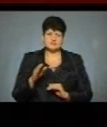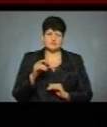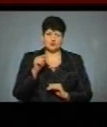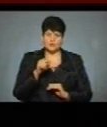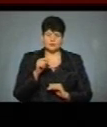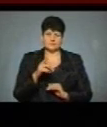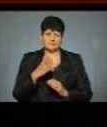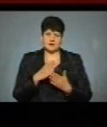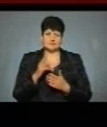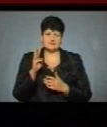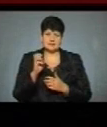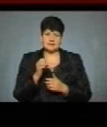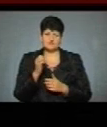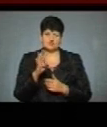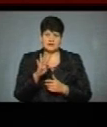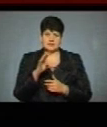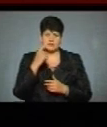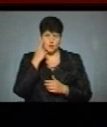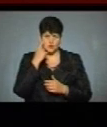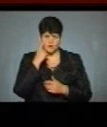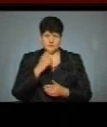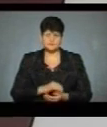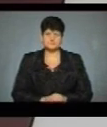його активі 314 очок.